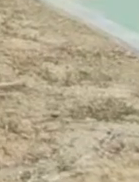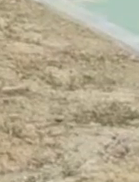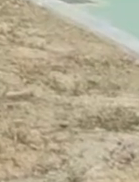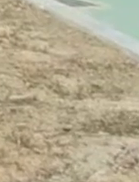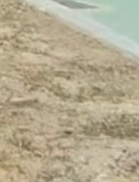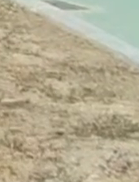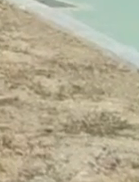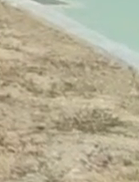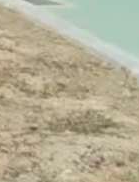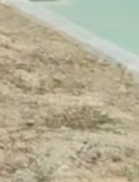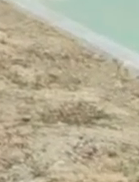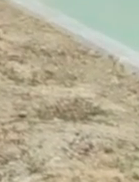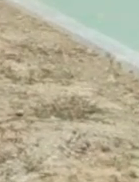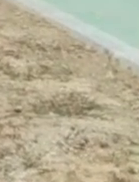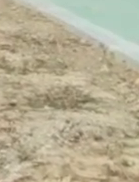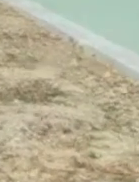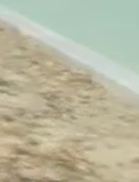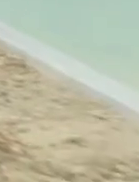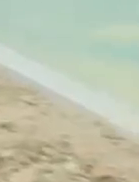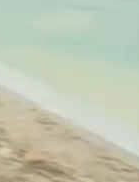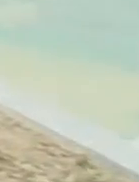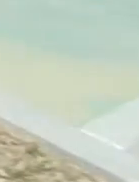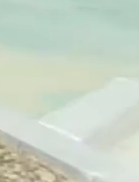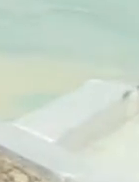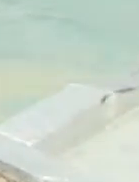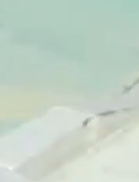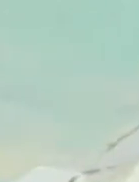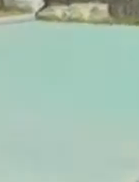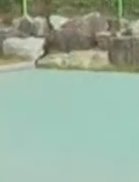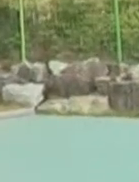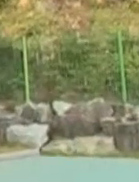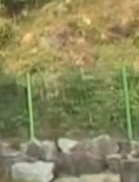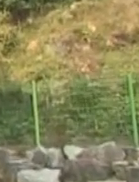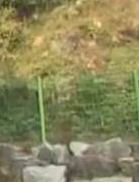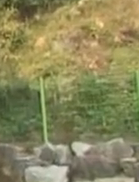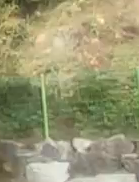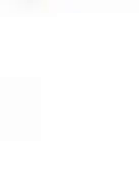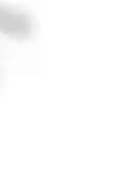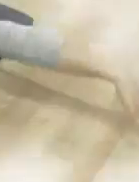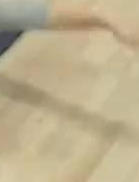저기? 뭐 하세요? 빨리 가시죠. 와우!